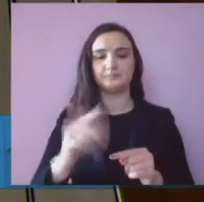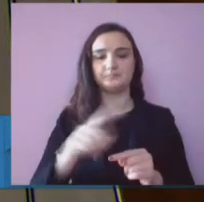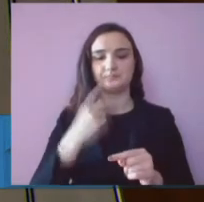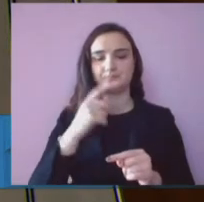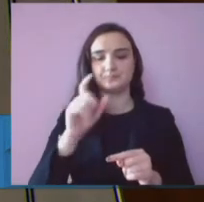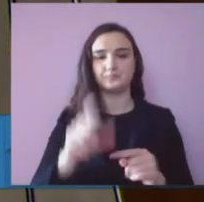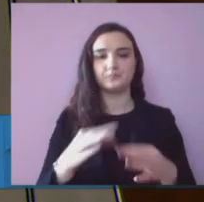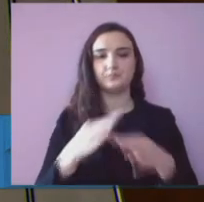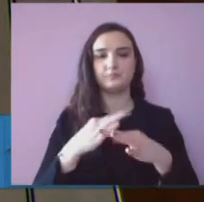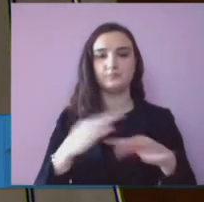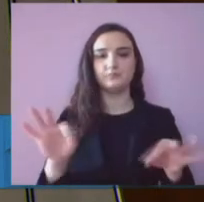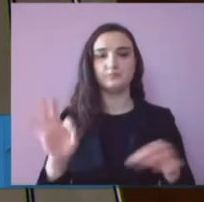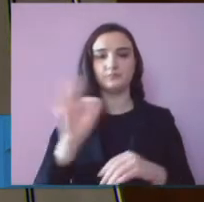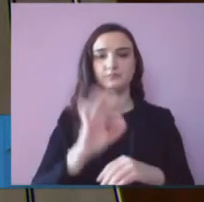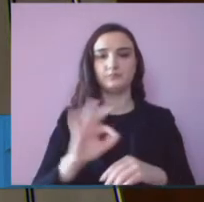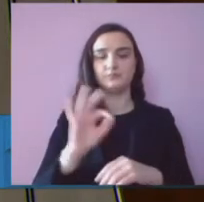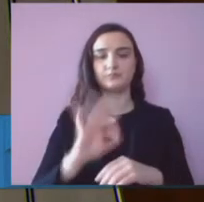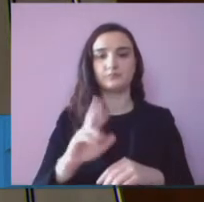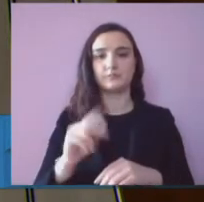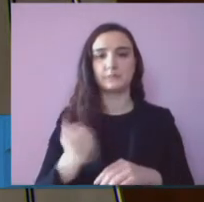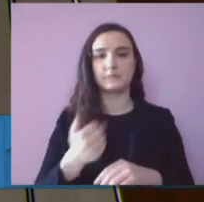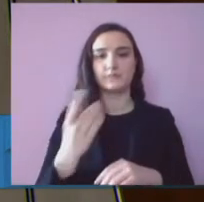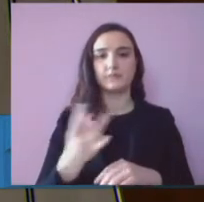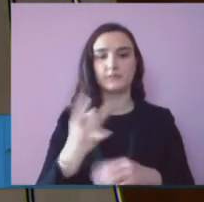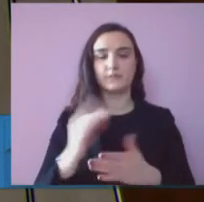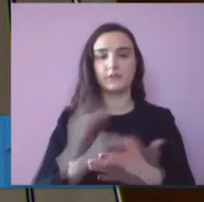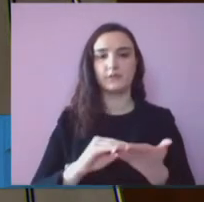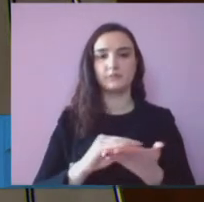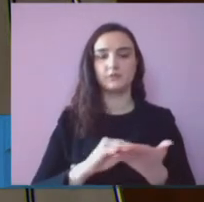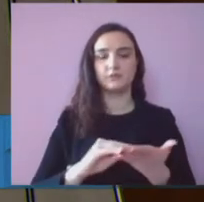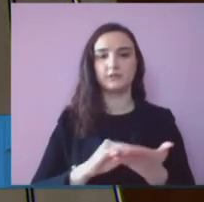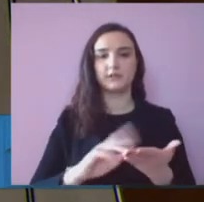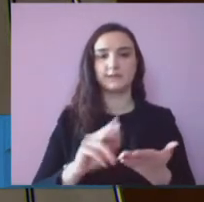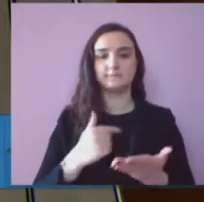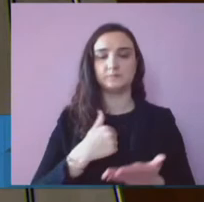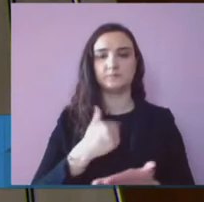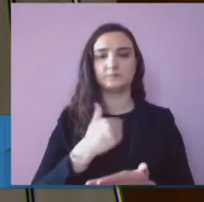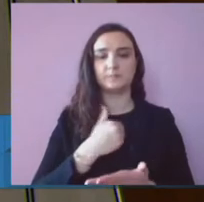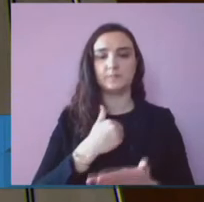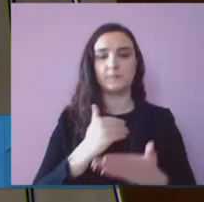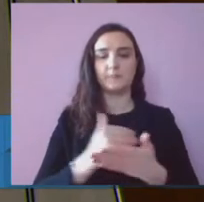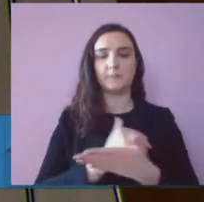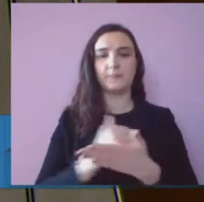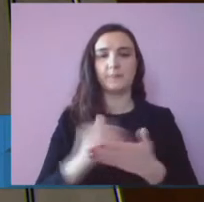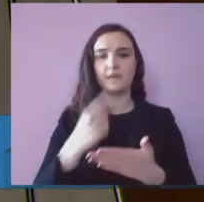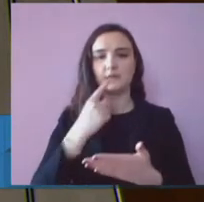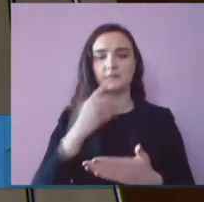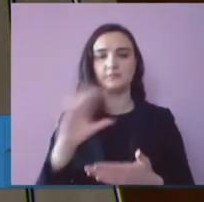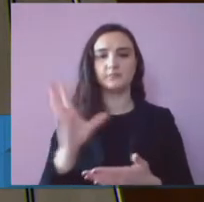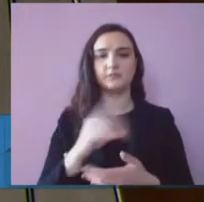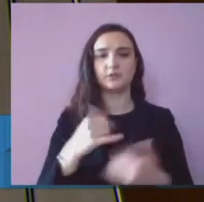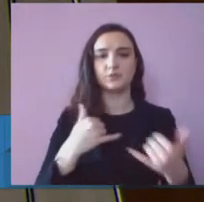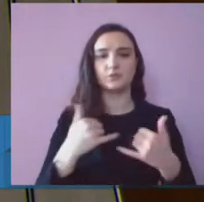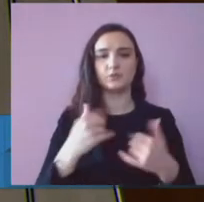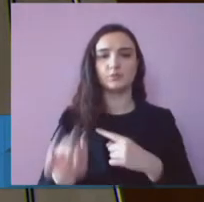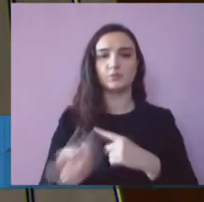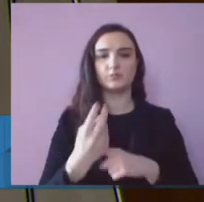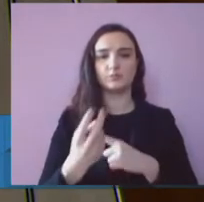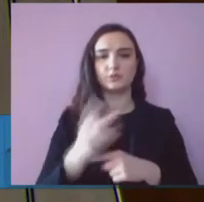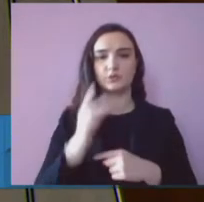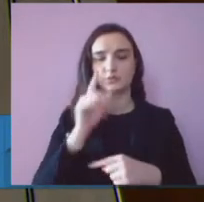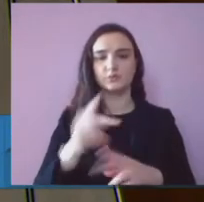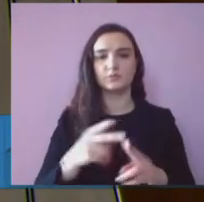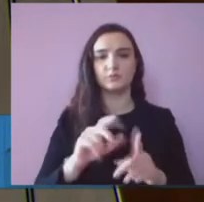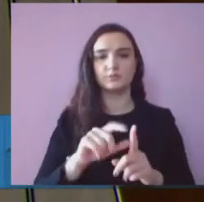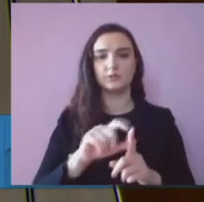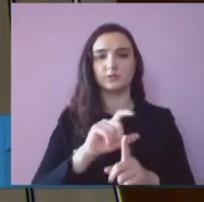თავისუფლების შესახებ და რამდენჯერმე გაიმეორეთ და მე მინდა ხაზგასმით თქვა რომ ყველა სტუმრობის დროს თქვენ ამ ფრაზას